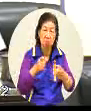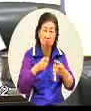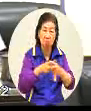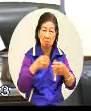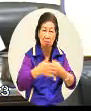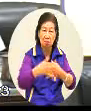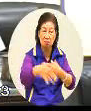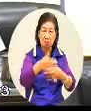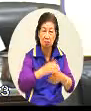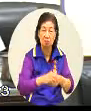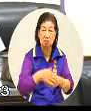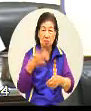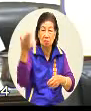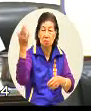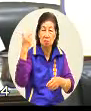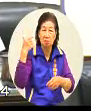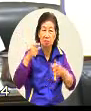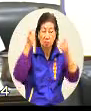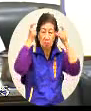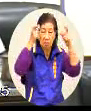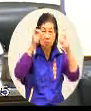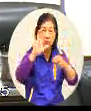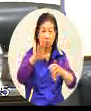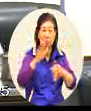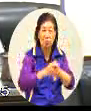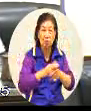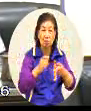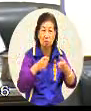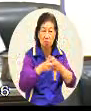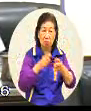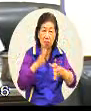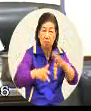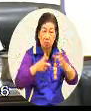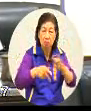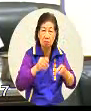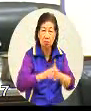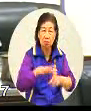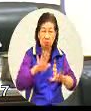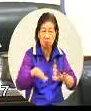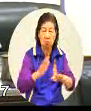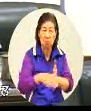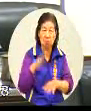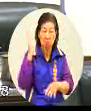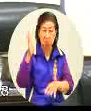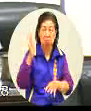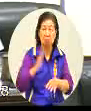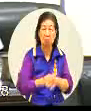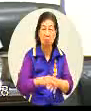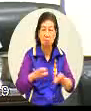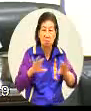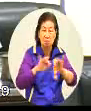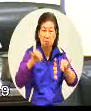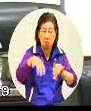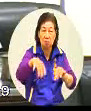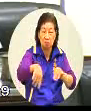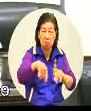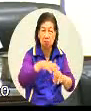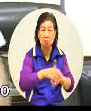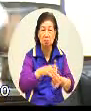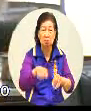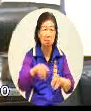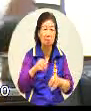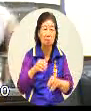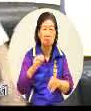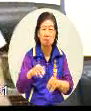向毛厂吗？你就讲未使做就对了啦，啊，无人敌人反应啦，恁单位反应无，对